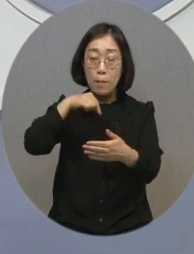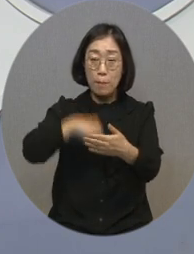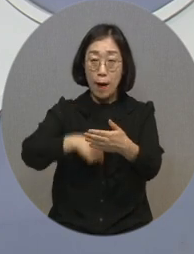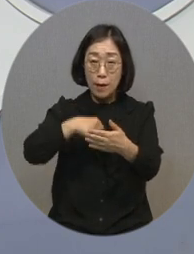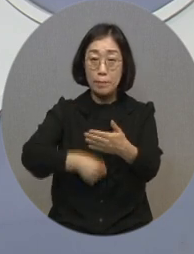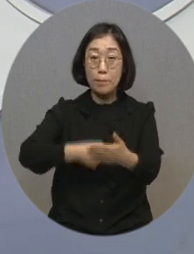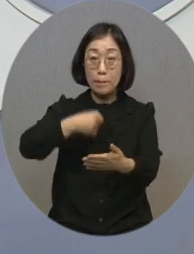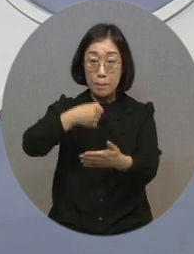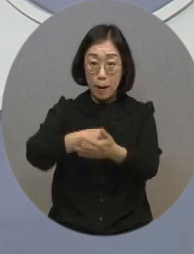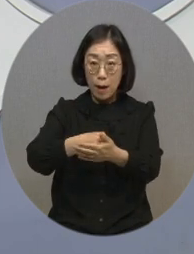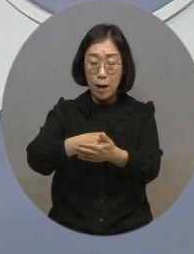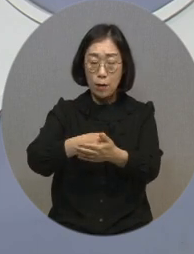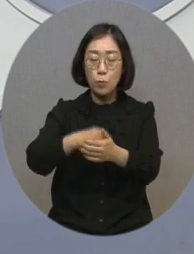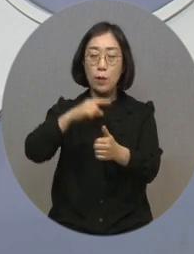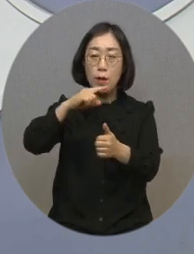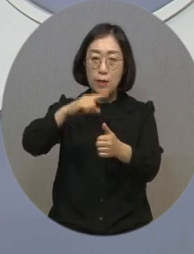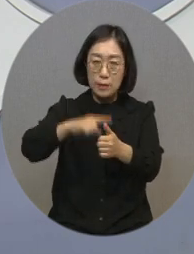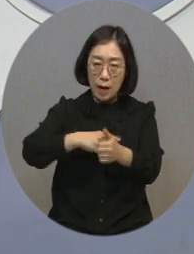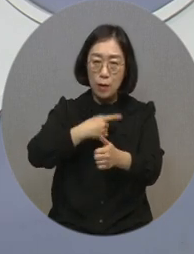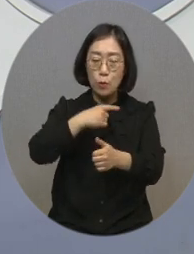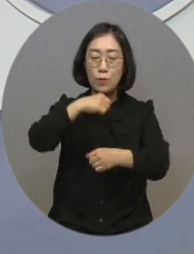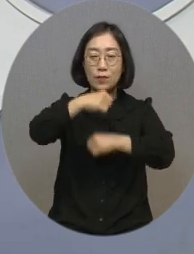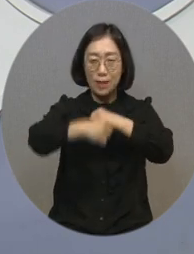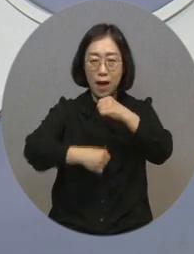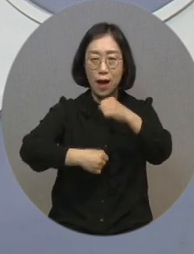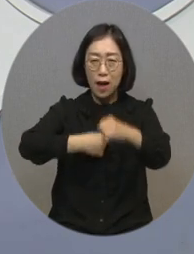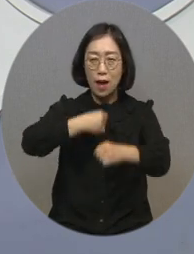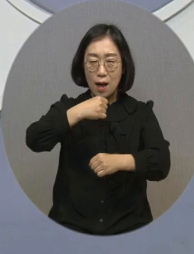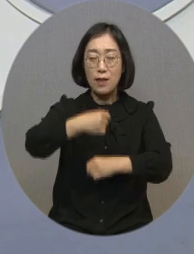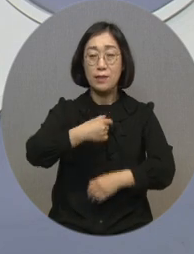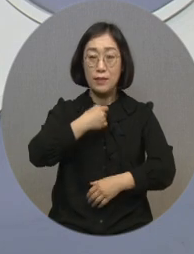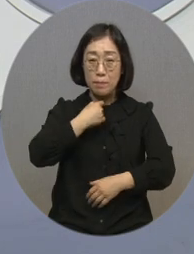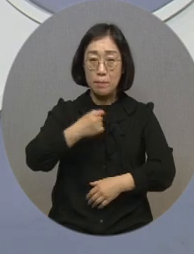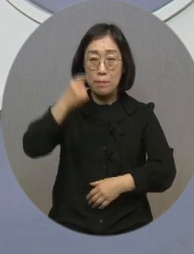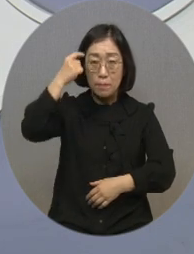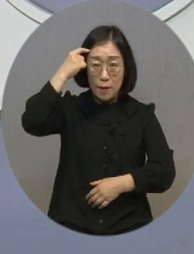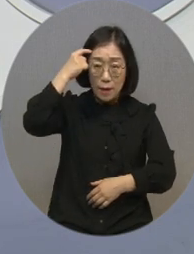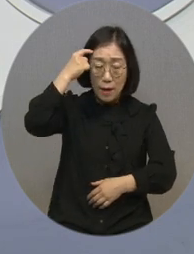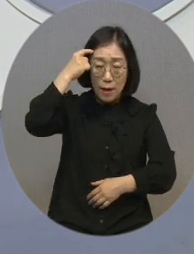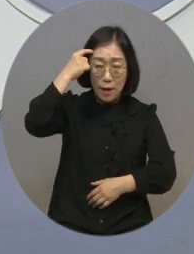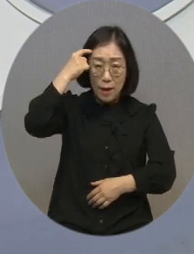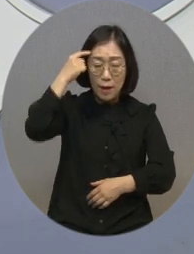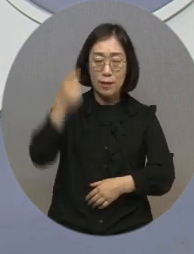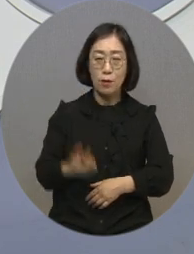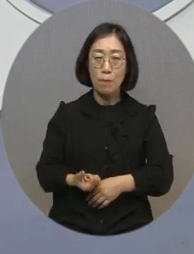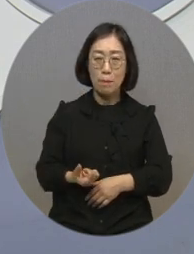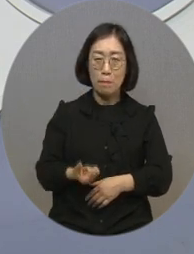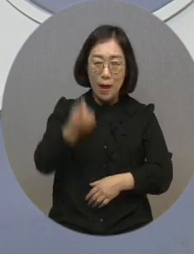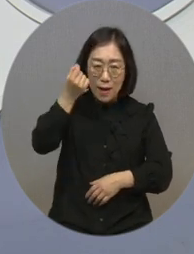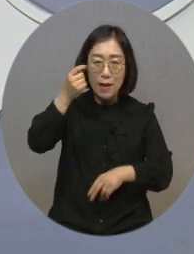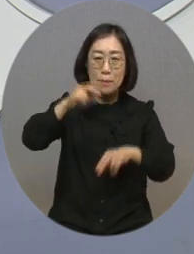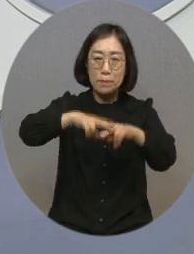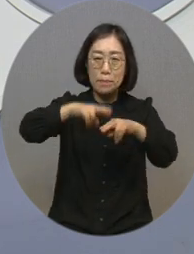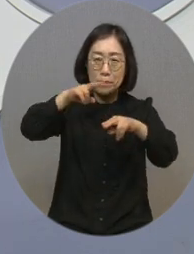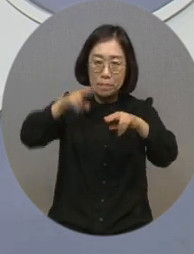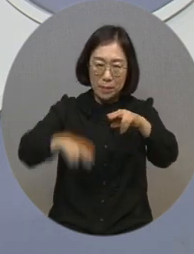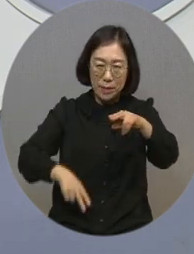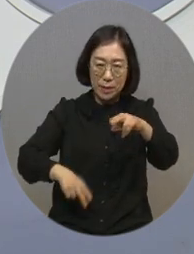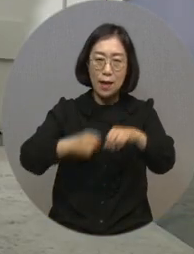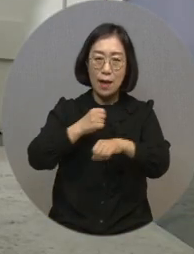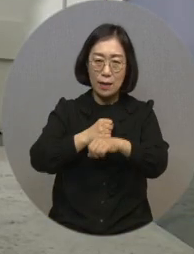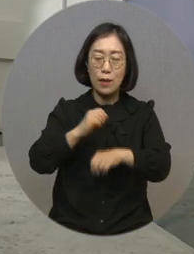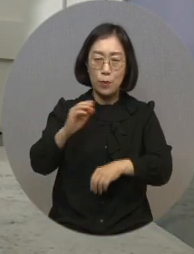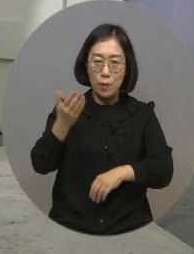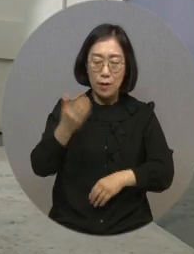보니까는 조금 더 자유로운 위치에서 좀 하고 싶다는 생각이 저를 지금 퇴임을 조금 더 앞당기게 한 것 같습니다.